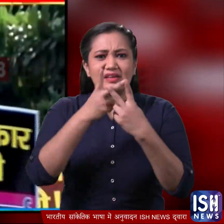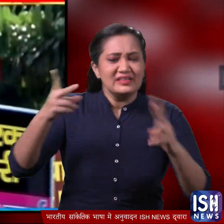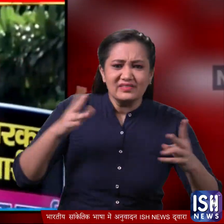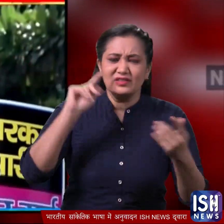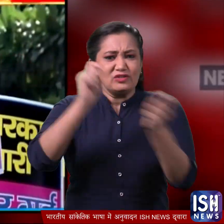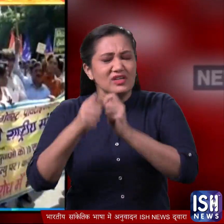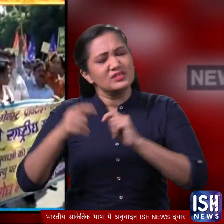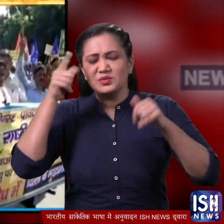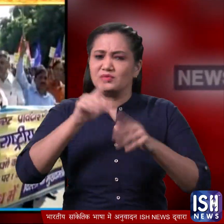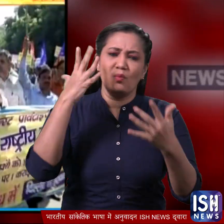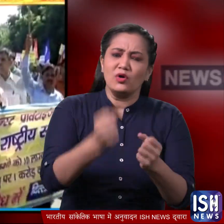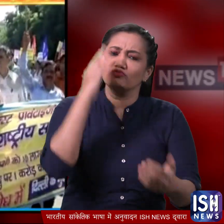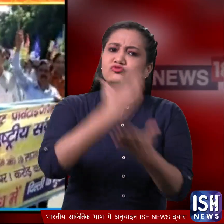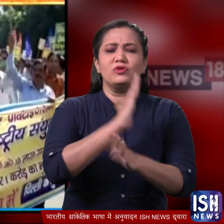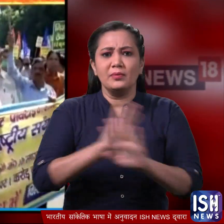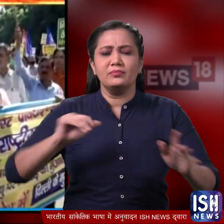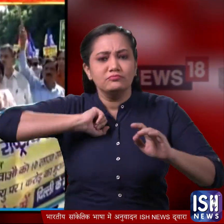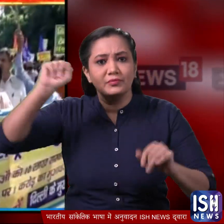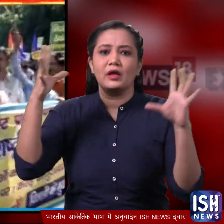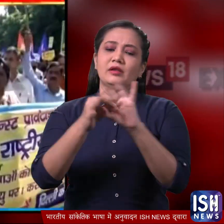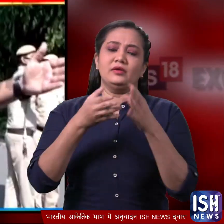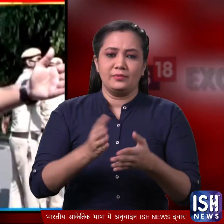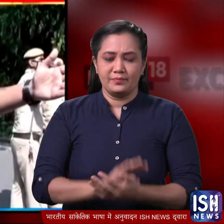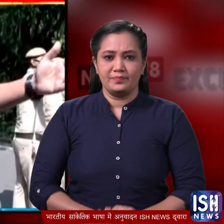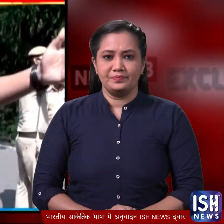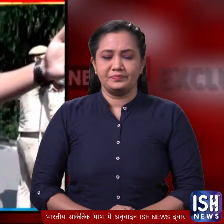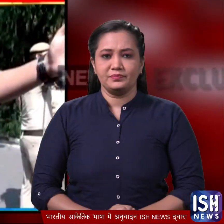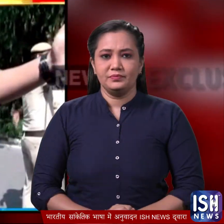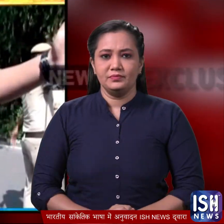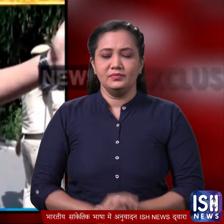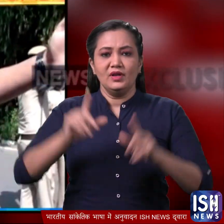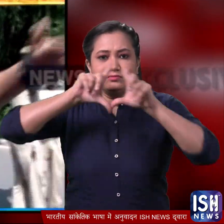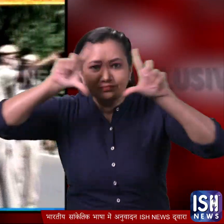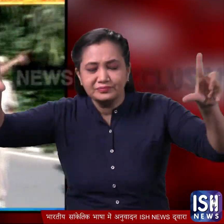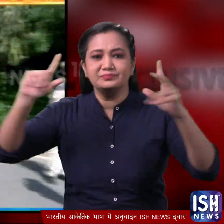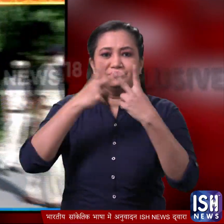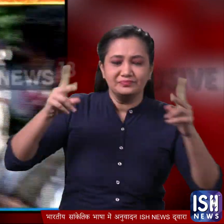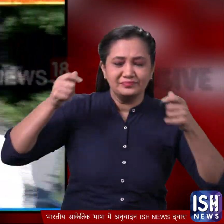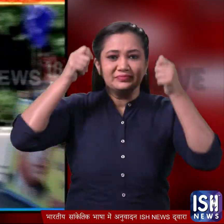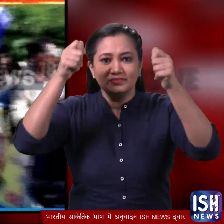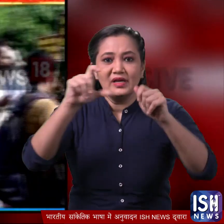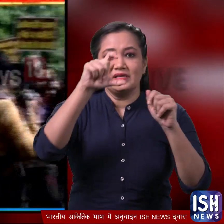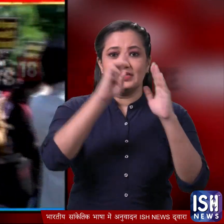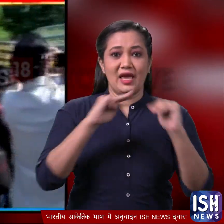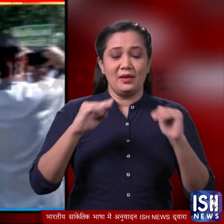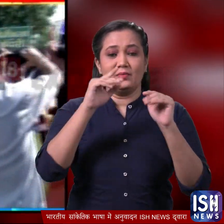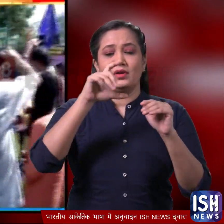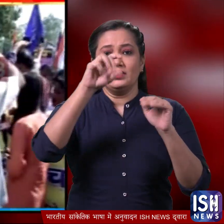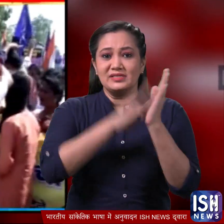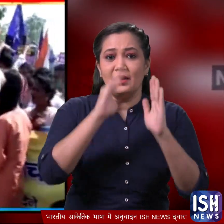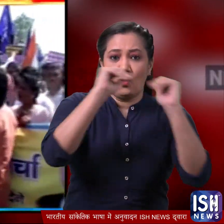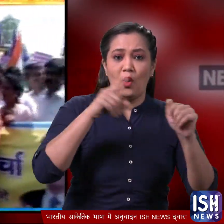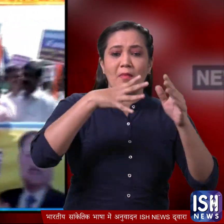केजरीवाल सरकार को घेरा और उन्हें खत्म करवाने के लिए मार्च निकाला। तमाम लोग हाथों में तख्तियां लेकर इस तरीके से सीएम आवास के